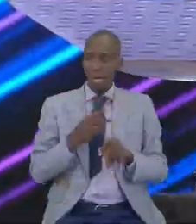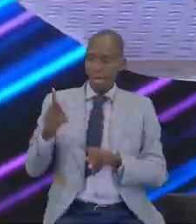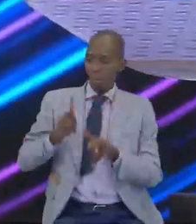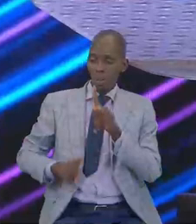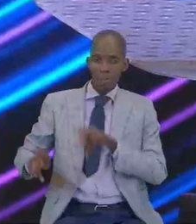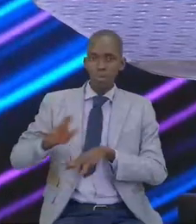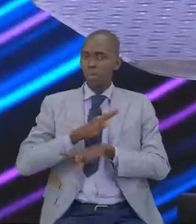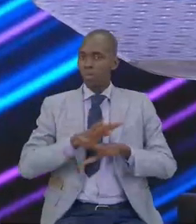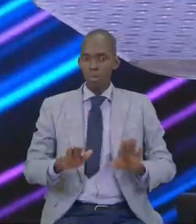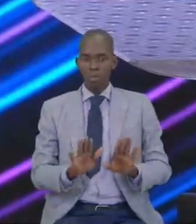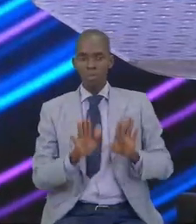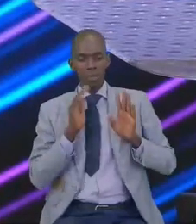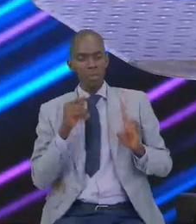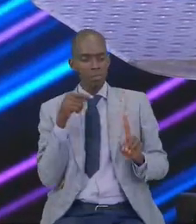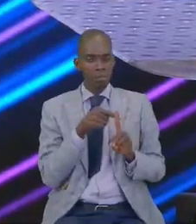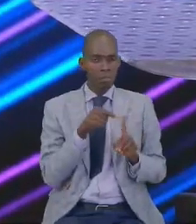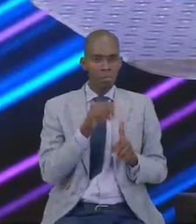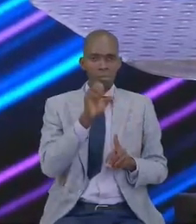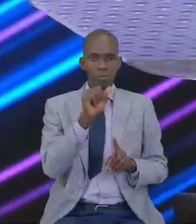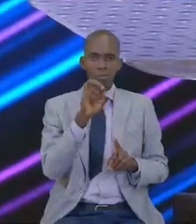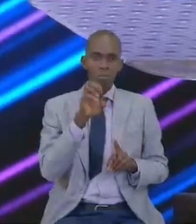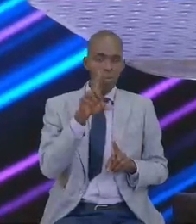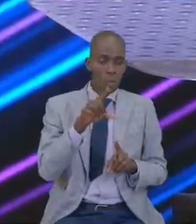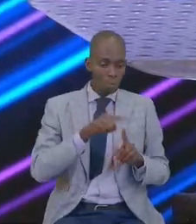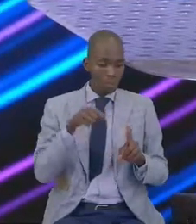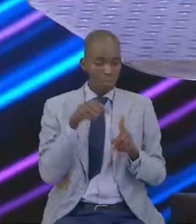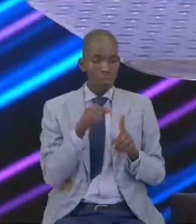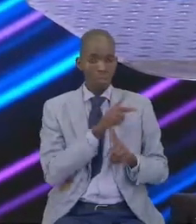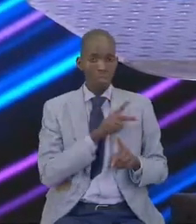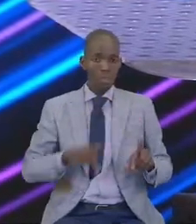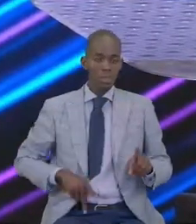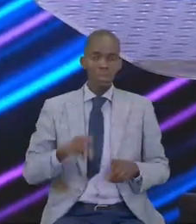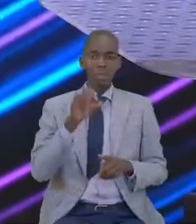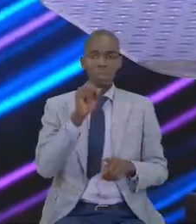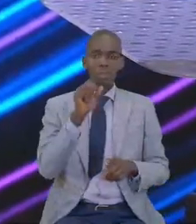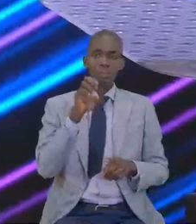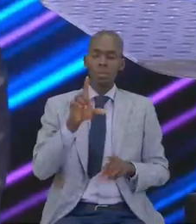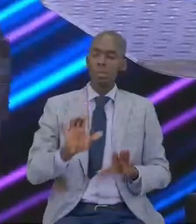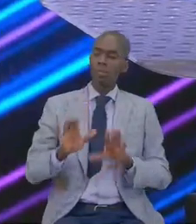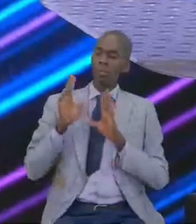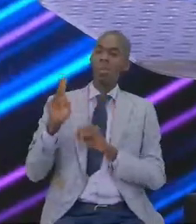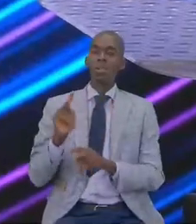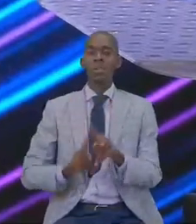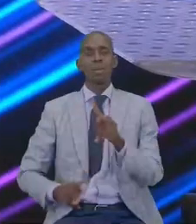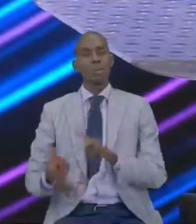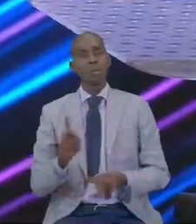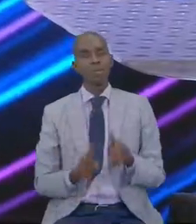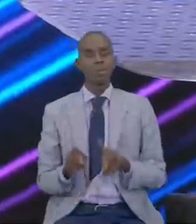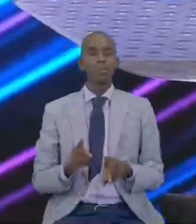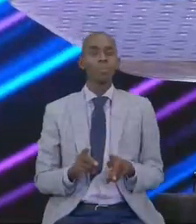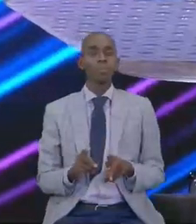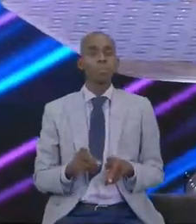une grande position dans l'église, dans la dénomination, toutefois,